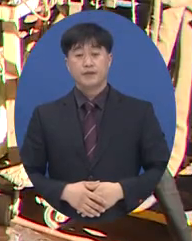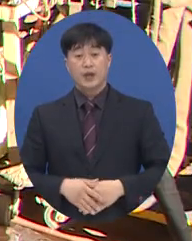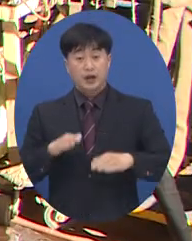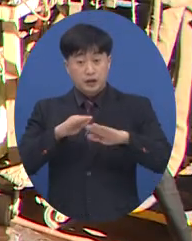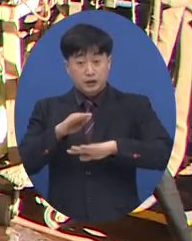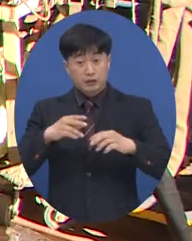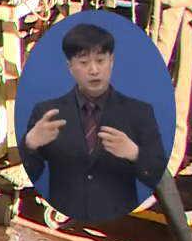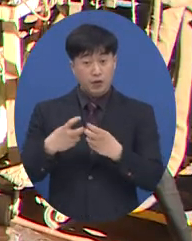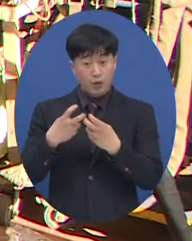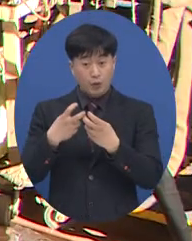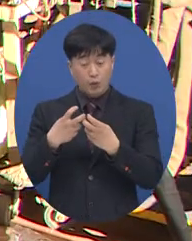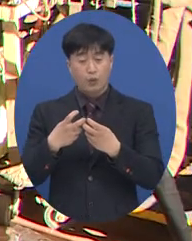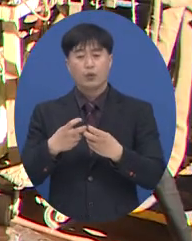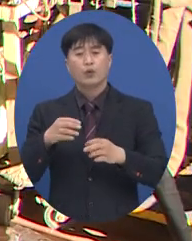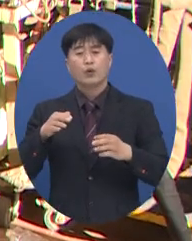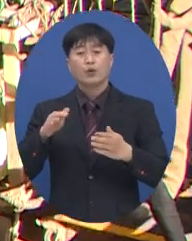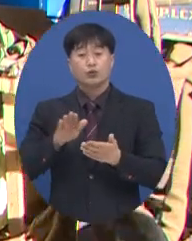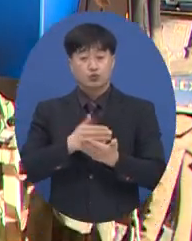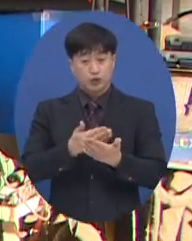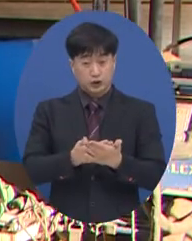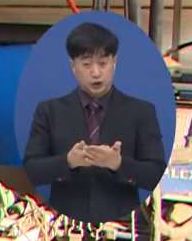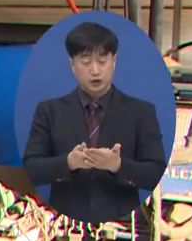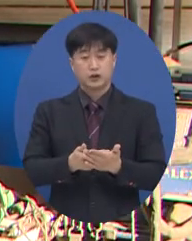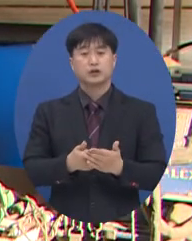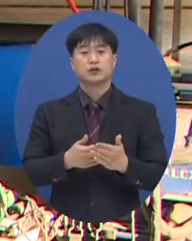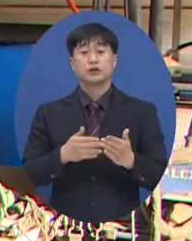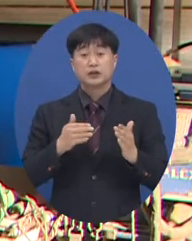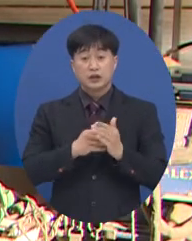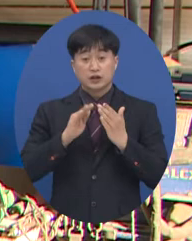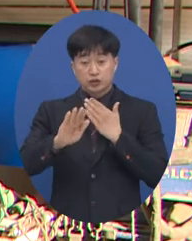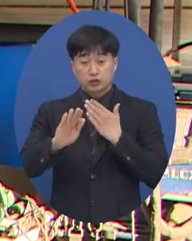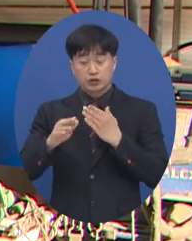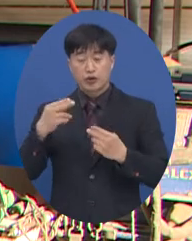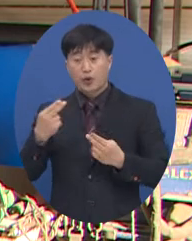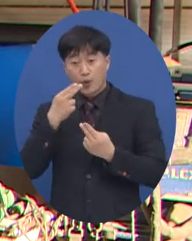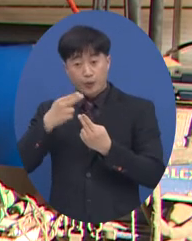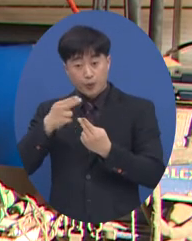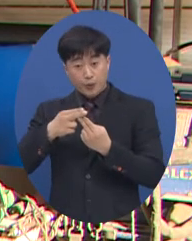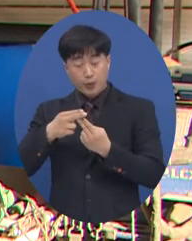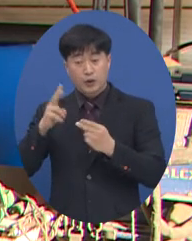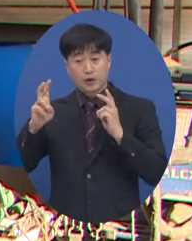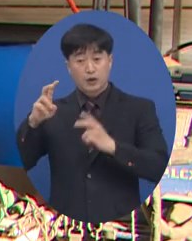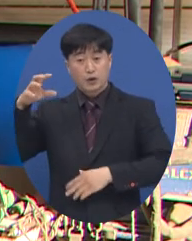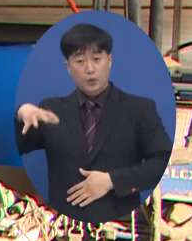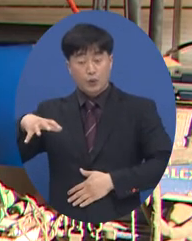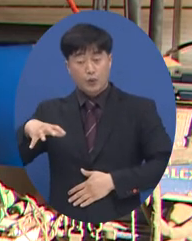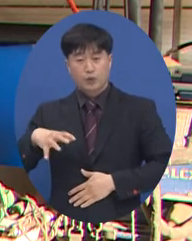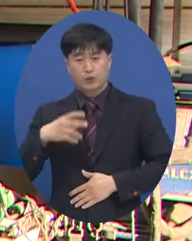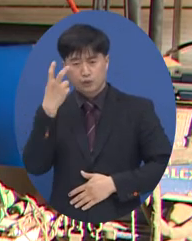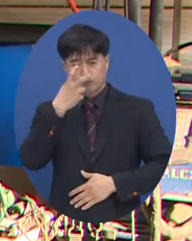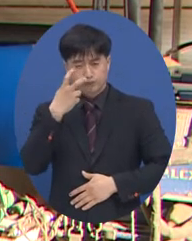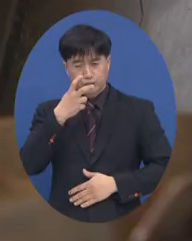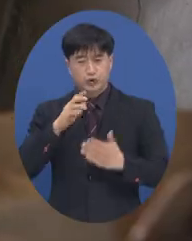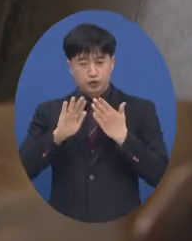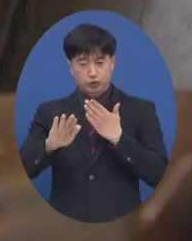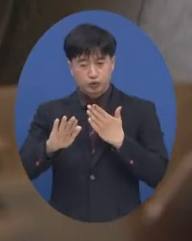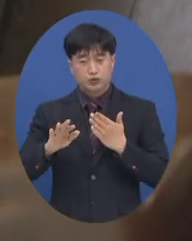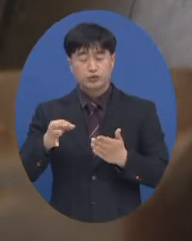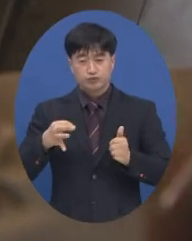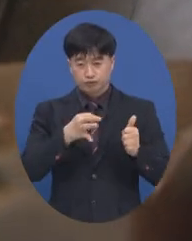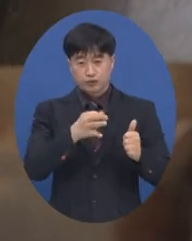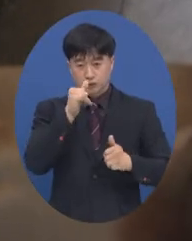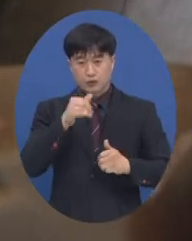자동차 사고 나면 정비업체 가 우선 수리 않고 보험사가 나중에 손에 사정을 통해 수리비를 측정하는 게 관능 입니다